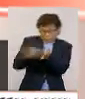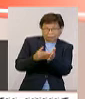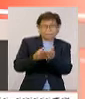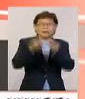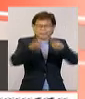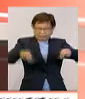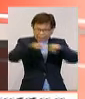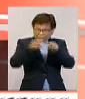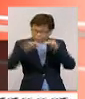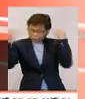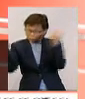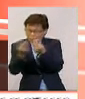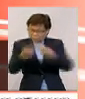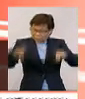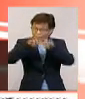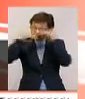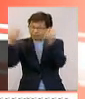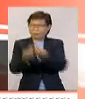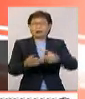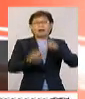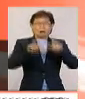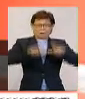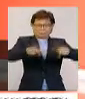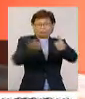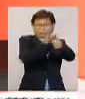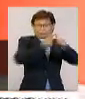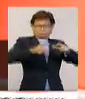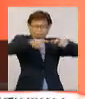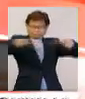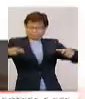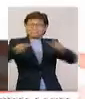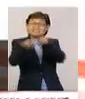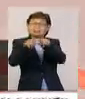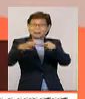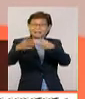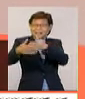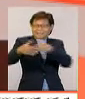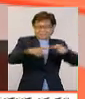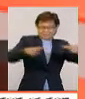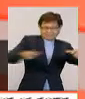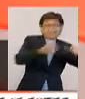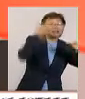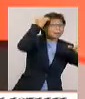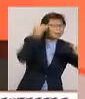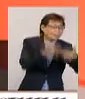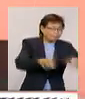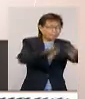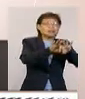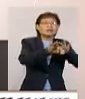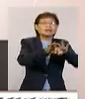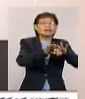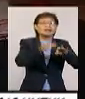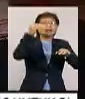masyarakat, tetapi diletak pada yang pertama sekali ialah tabik urus kerajaan. Sebab itulah